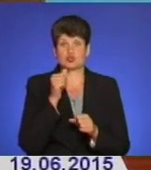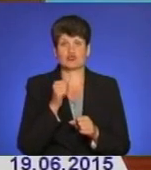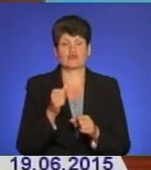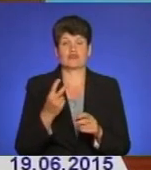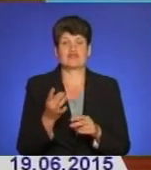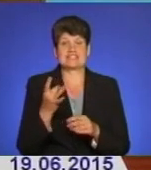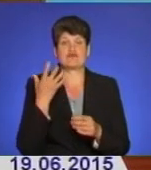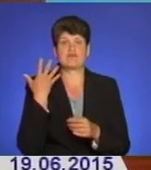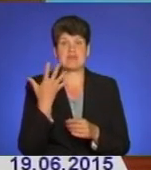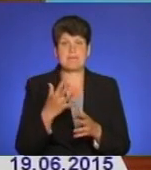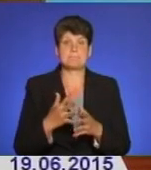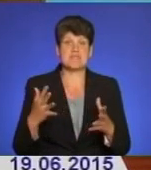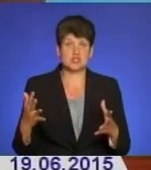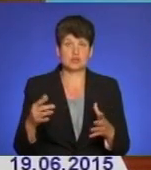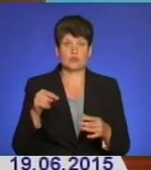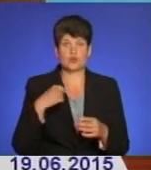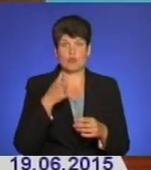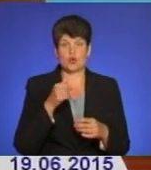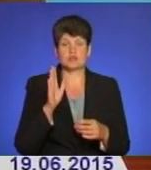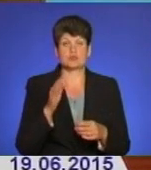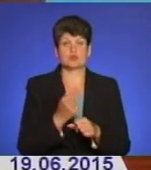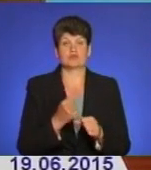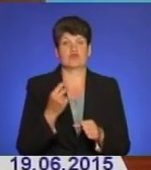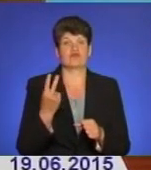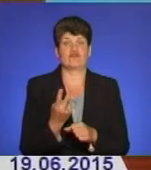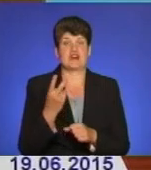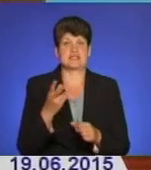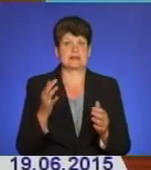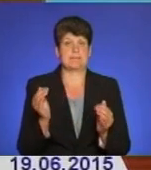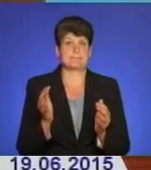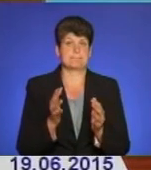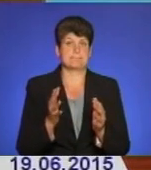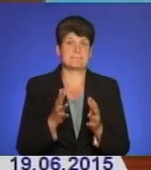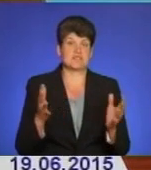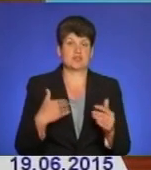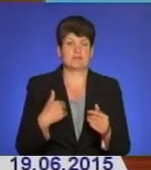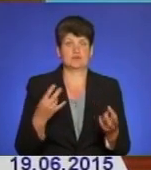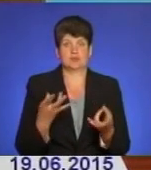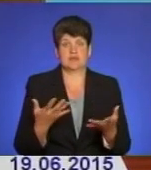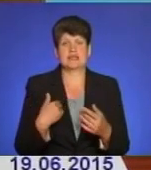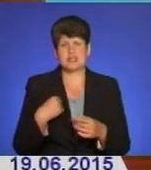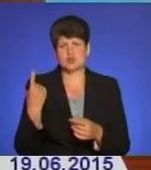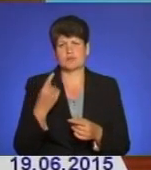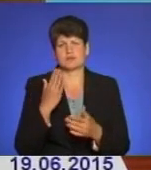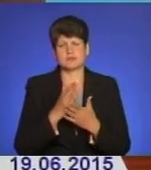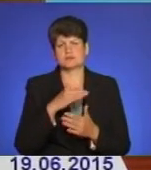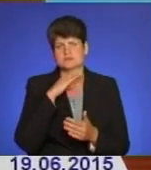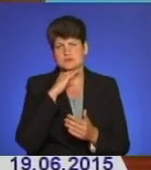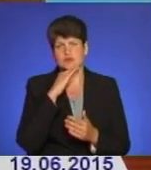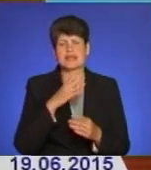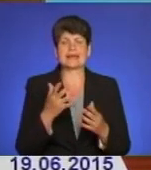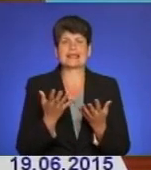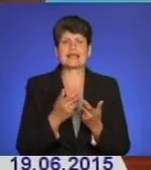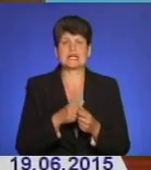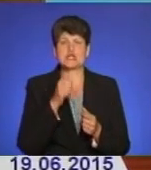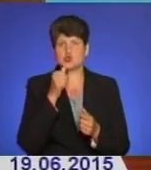більше, ніж нам потрібно, то в цьому році буде виготовлено разів 2 більше, ніж нам потрібно. Вже наша область буде мати достатню кількість цукру